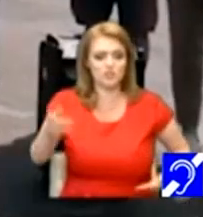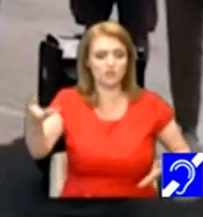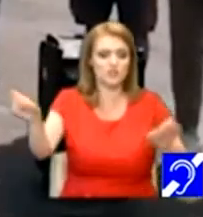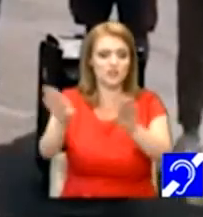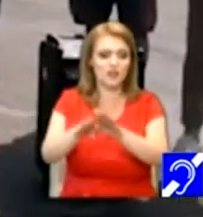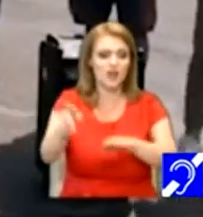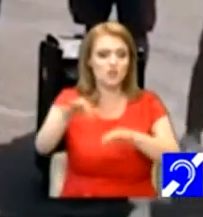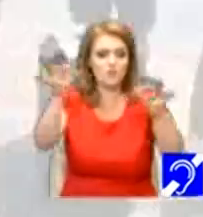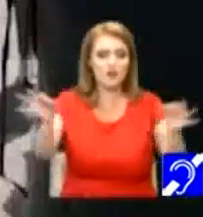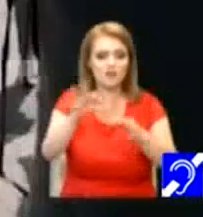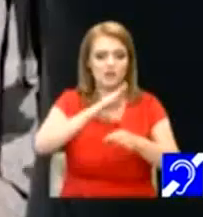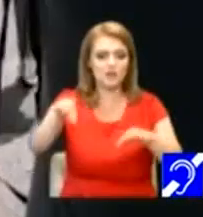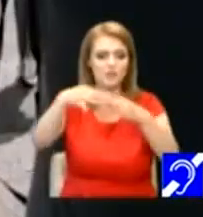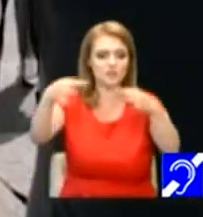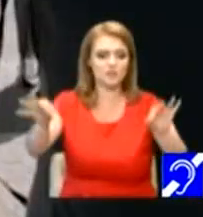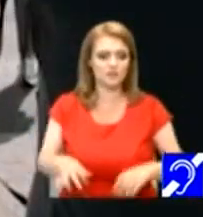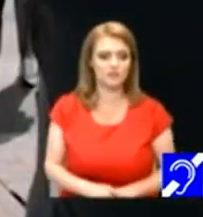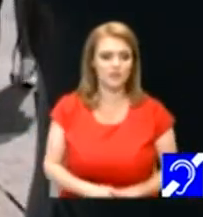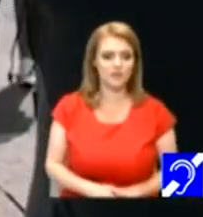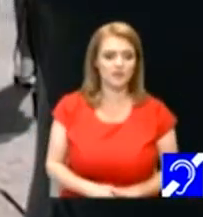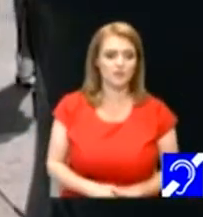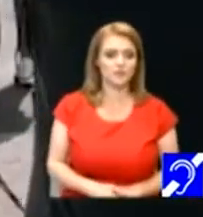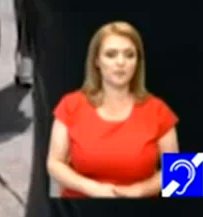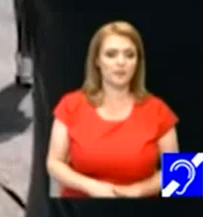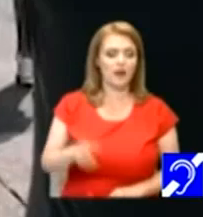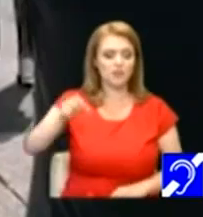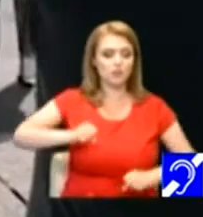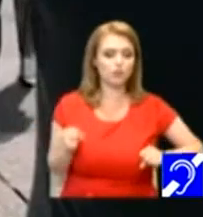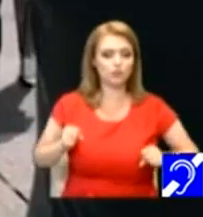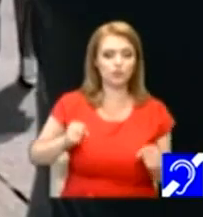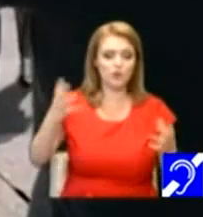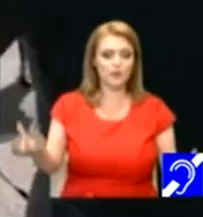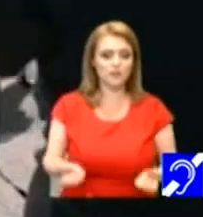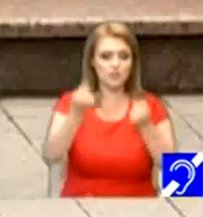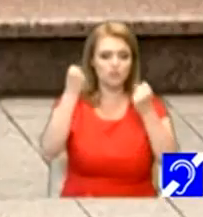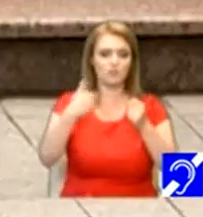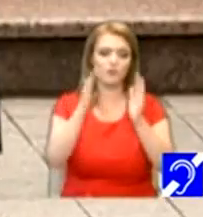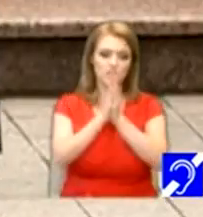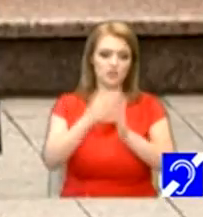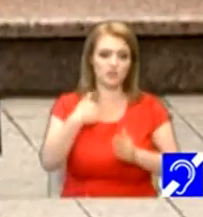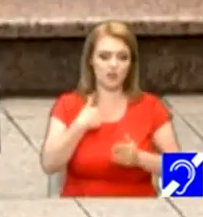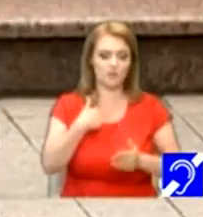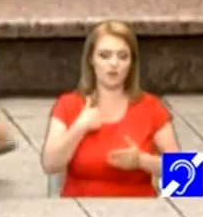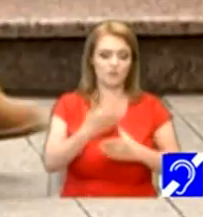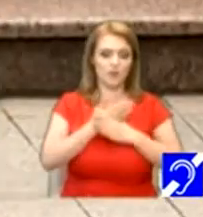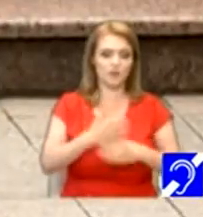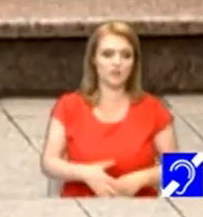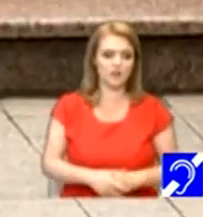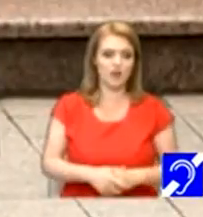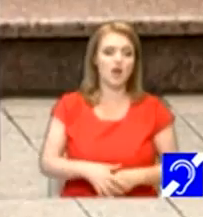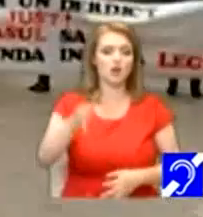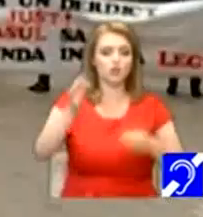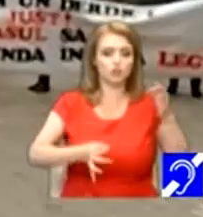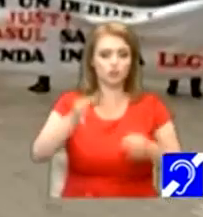Nu iasă la libertate. Ce apă rămâne pe apă? Ajutați-mi, vă rog. Curtea de apel Bălți a trimis dosarul